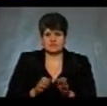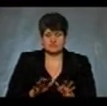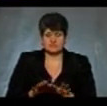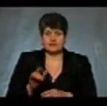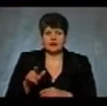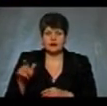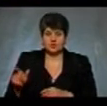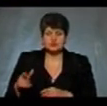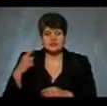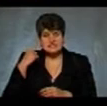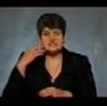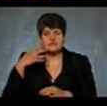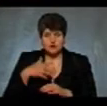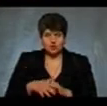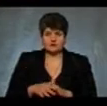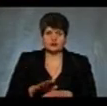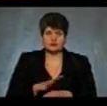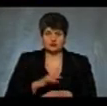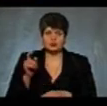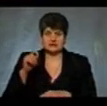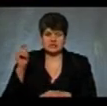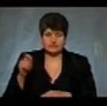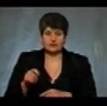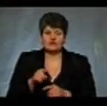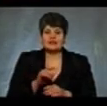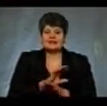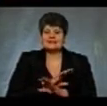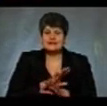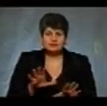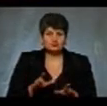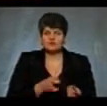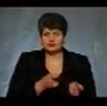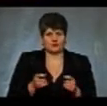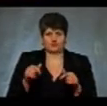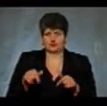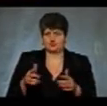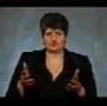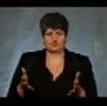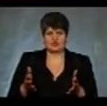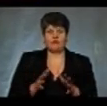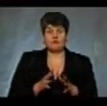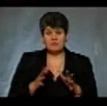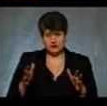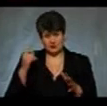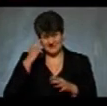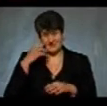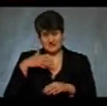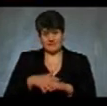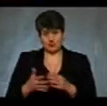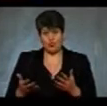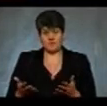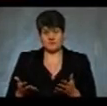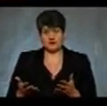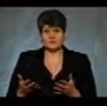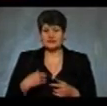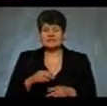Люди свідомі, люди, які пройшли війну, вони не будуть вести сюди, ну, в більшості свідомі,